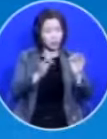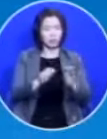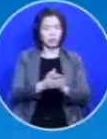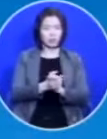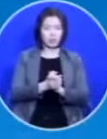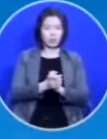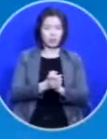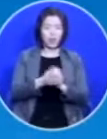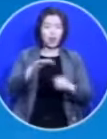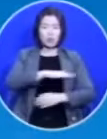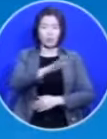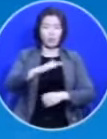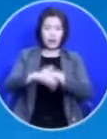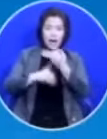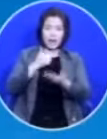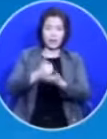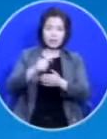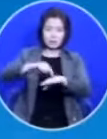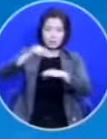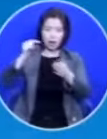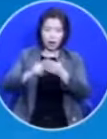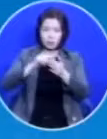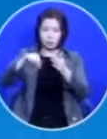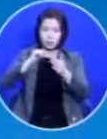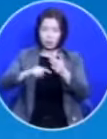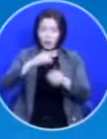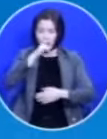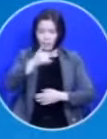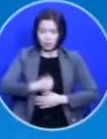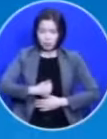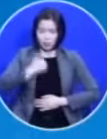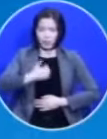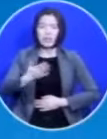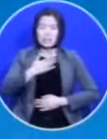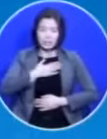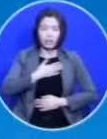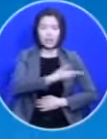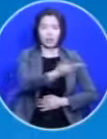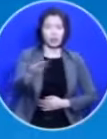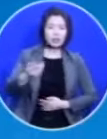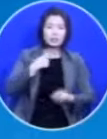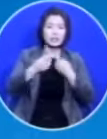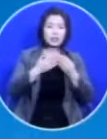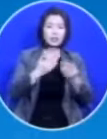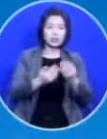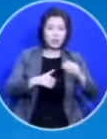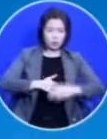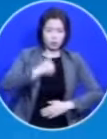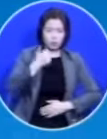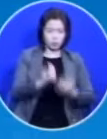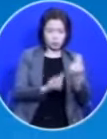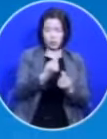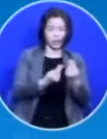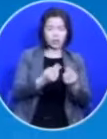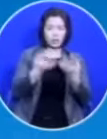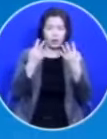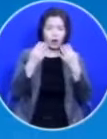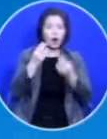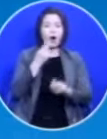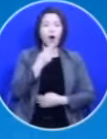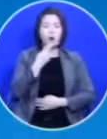하나님의 마음속에 있는 분노는 저나 여러분이 겪는 분노와 비교할 수 없이 큽니다